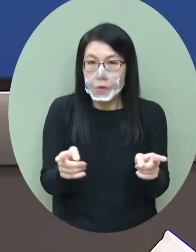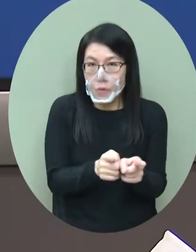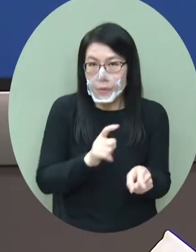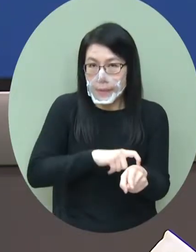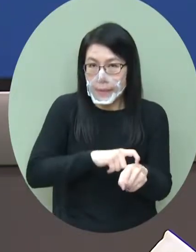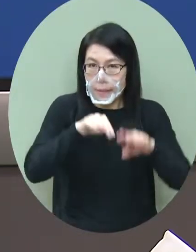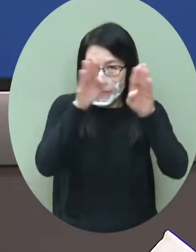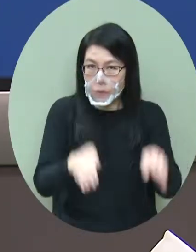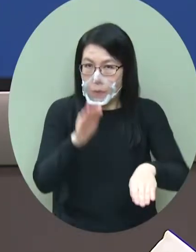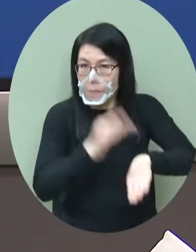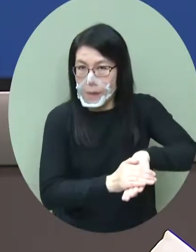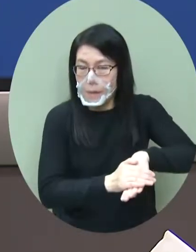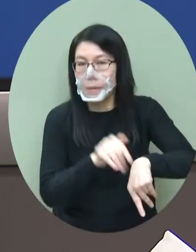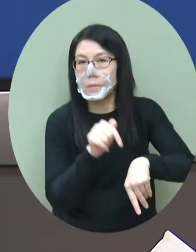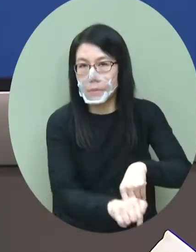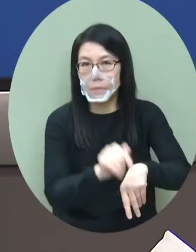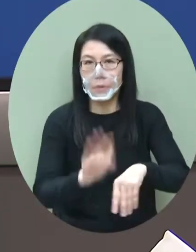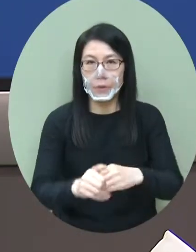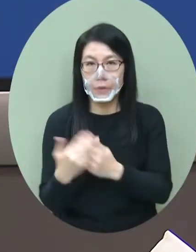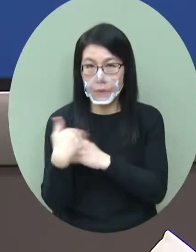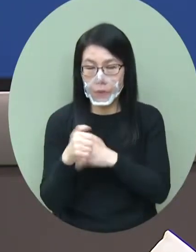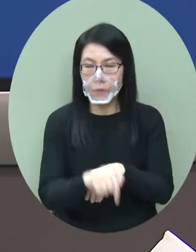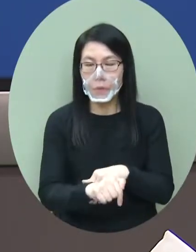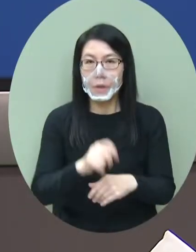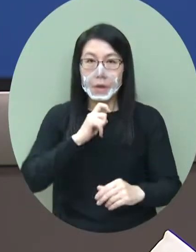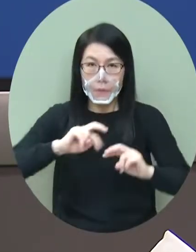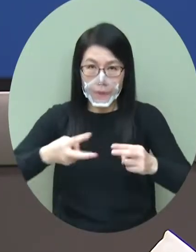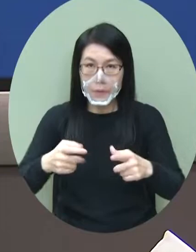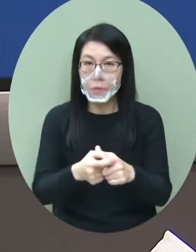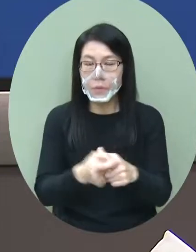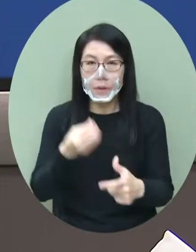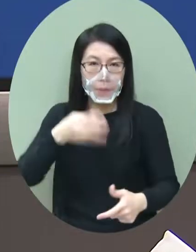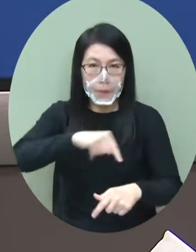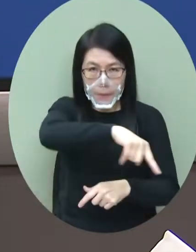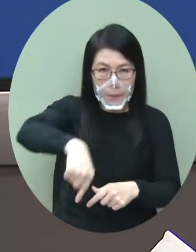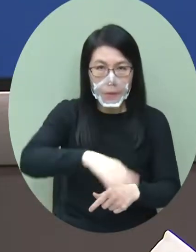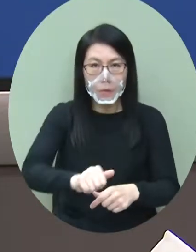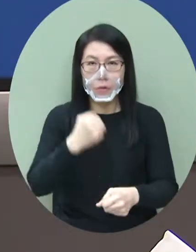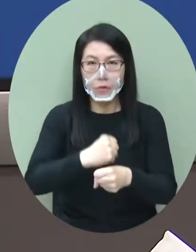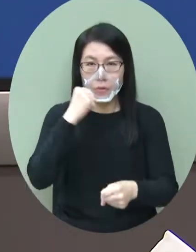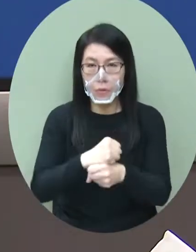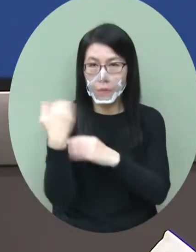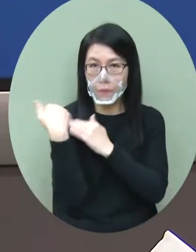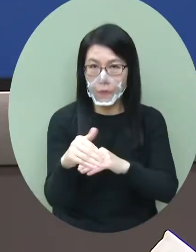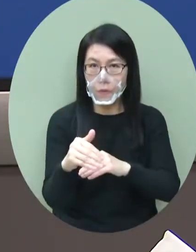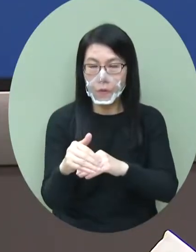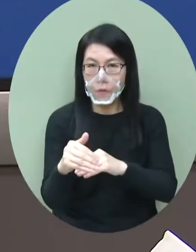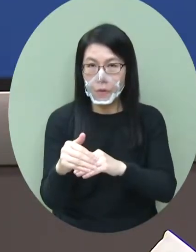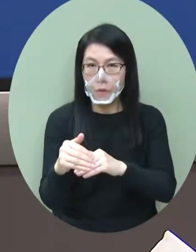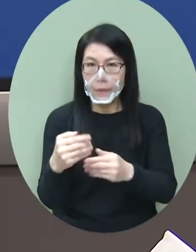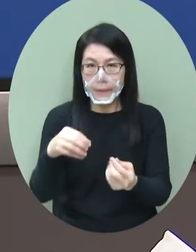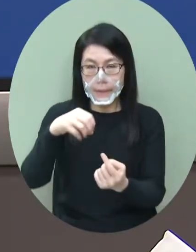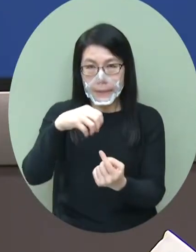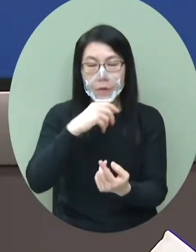做短期的仓库的储存。还有发展商呢，也提供了土地给我们做这个货物的接